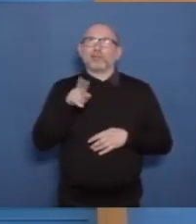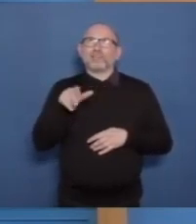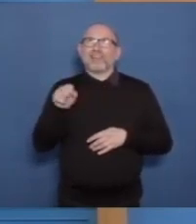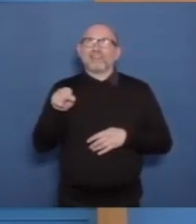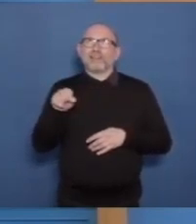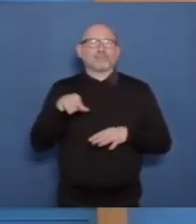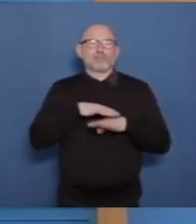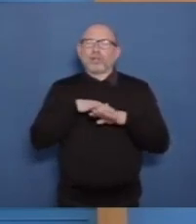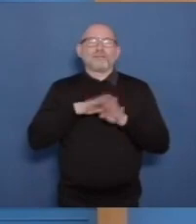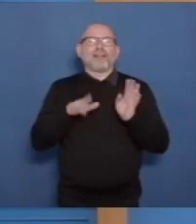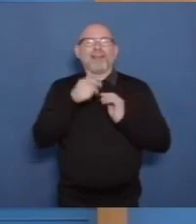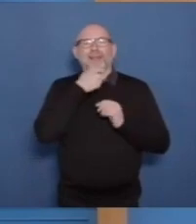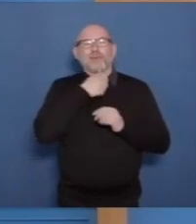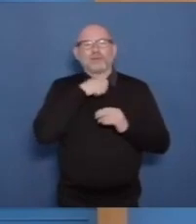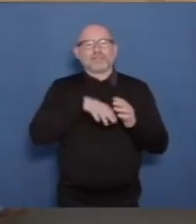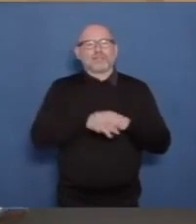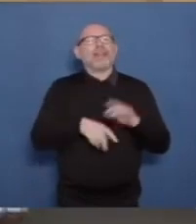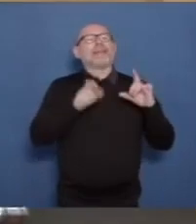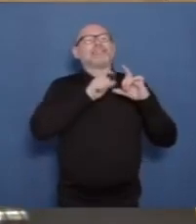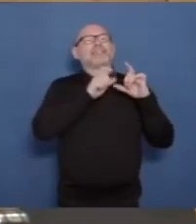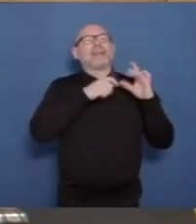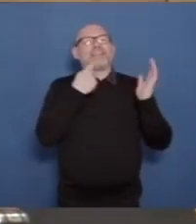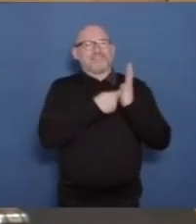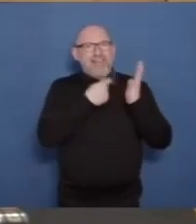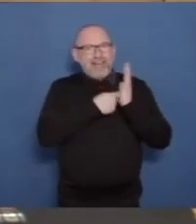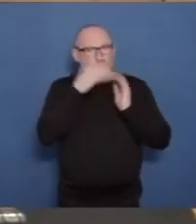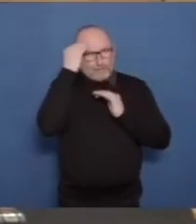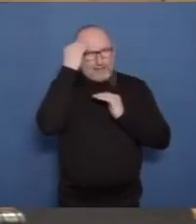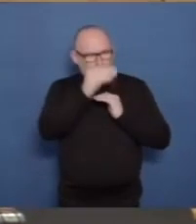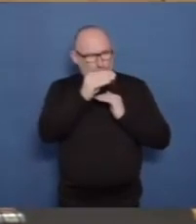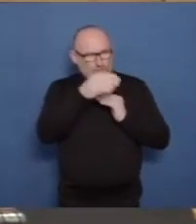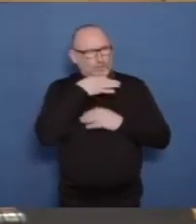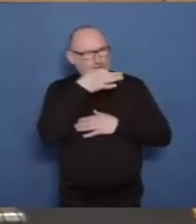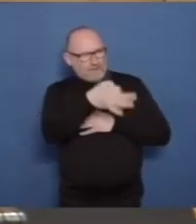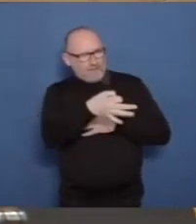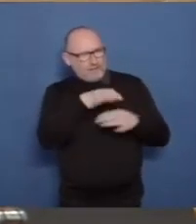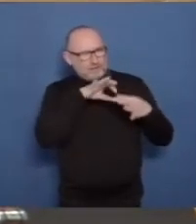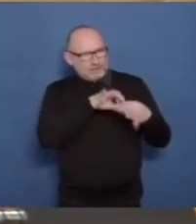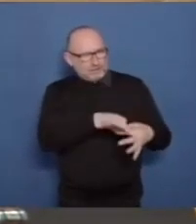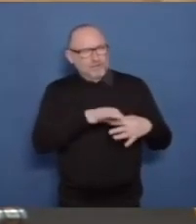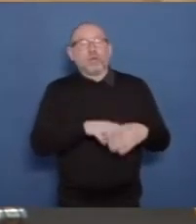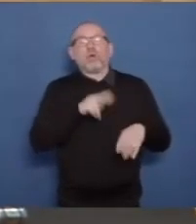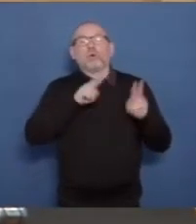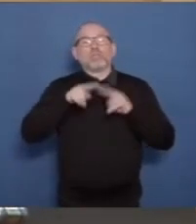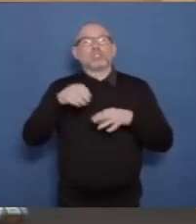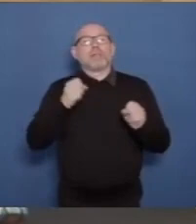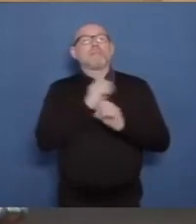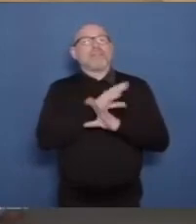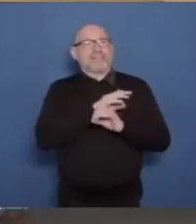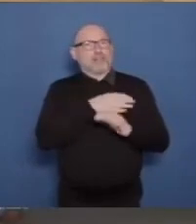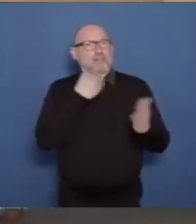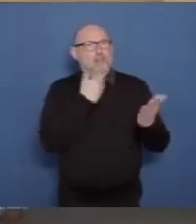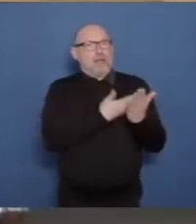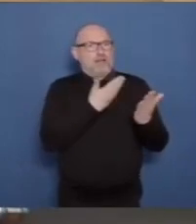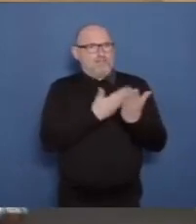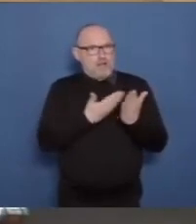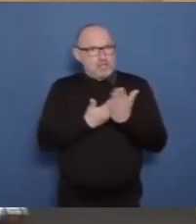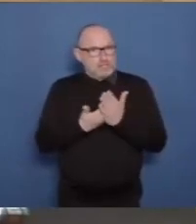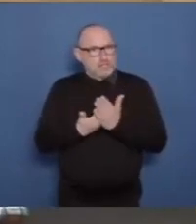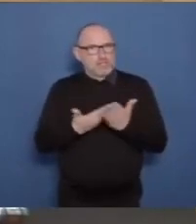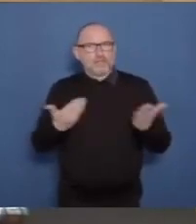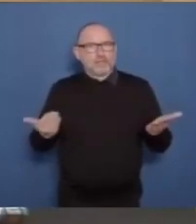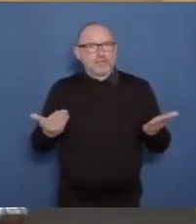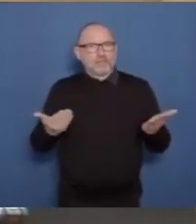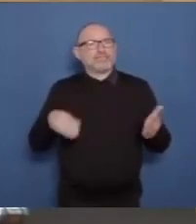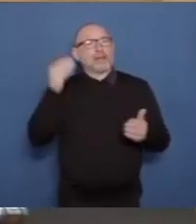Frage ans Gesundheitsministerium zu den Inzidenzwerten und den Meldungen dazu. Da wurde ja mittlerweile von verschiedenen Medien nachgewiesen, dass durch